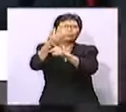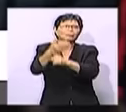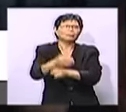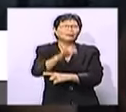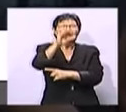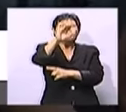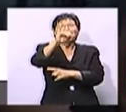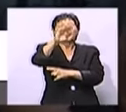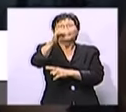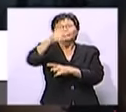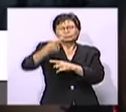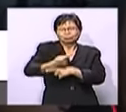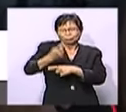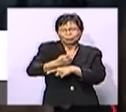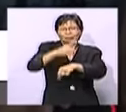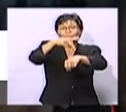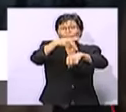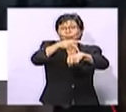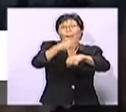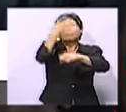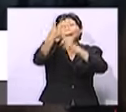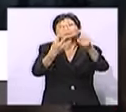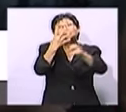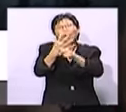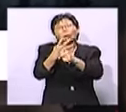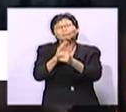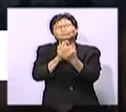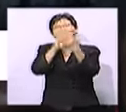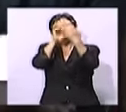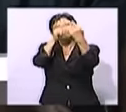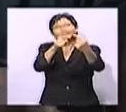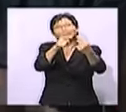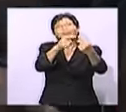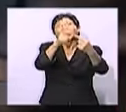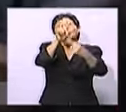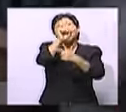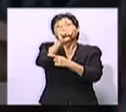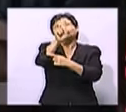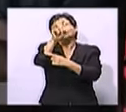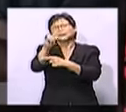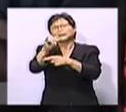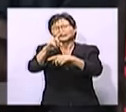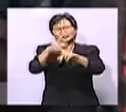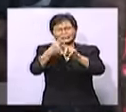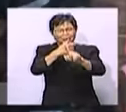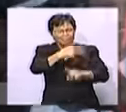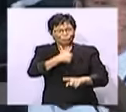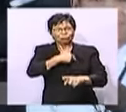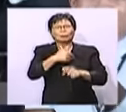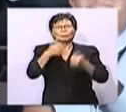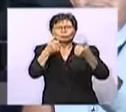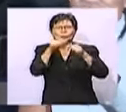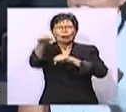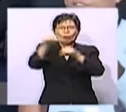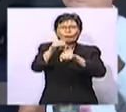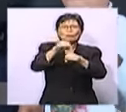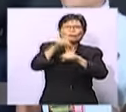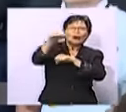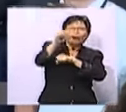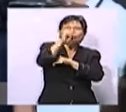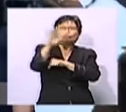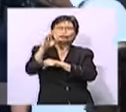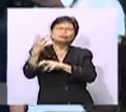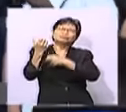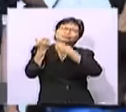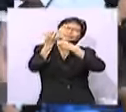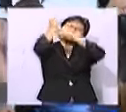Aiman yang menjalani latihan di Filipina selama 4 tahun akan berdepan Abdi dari Indonesia pada perlawanan sampingan Fight of Champions